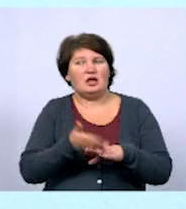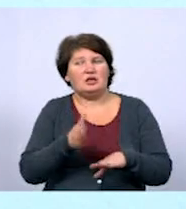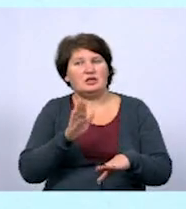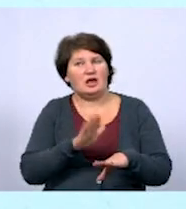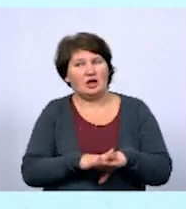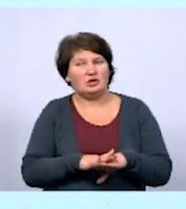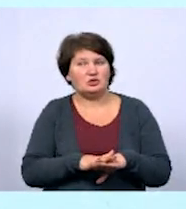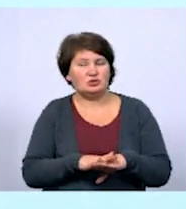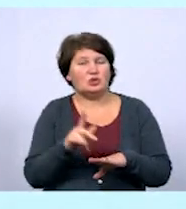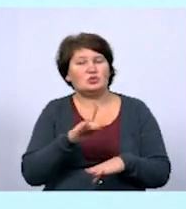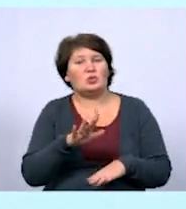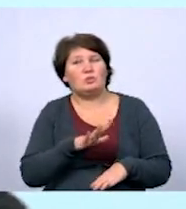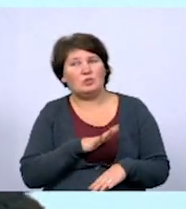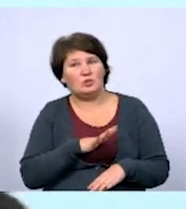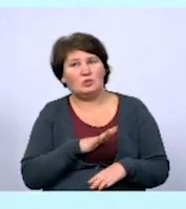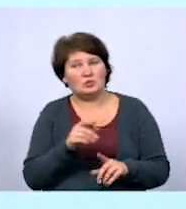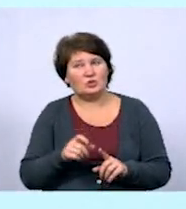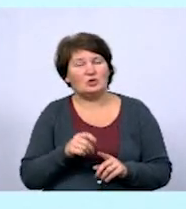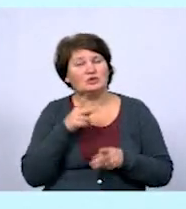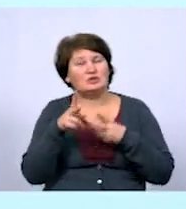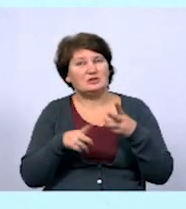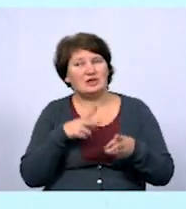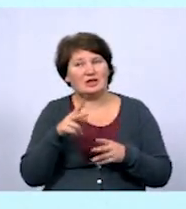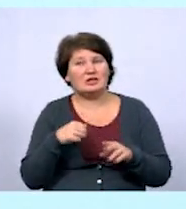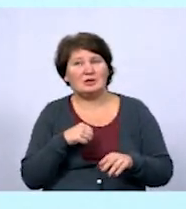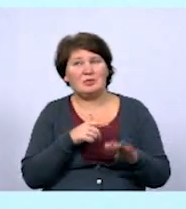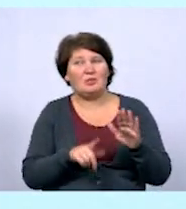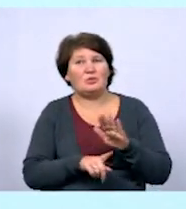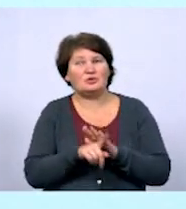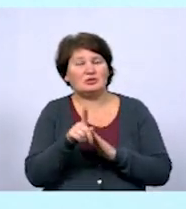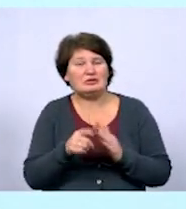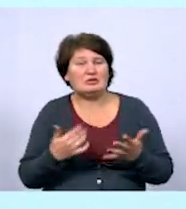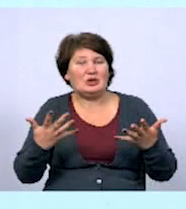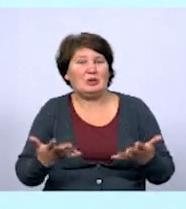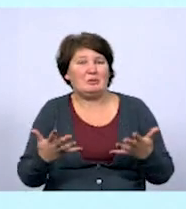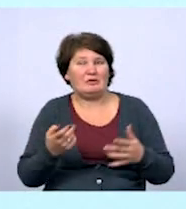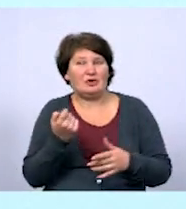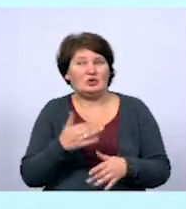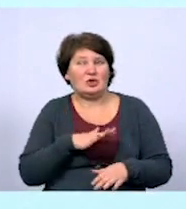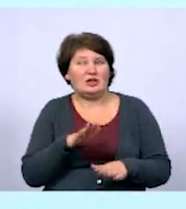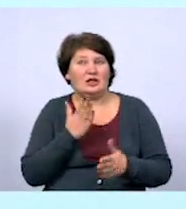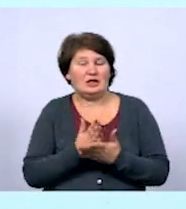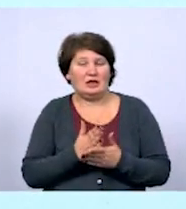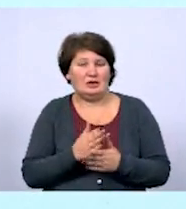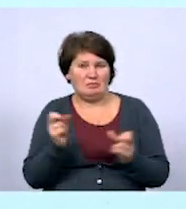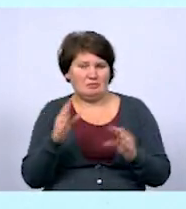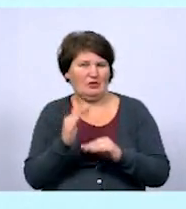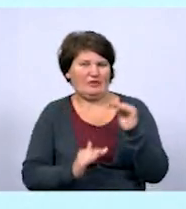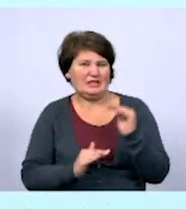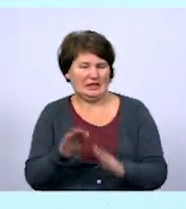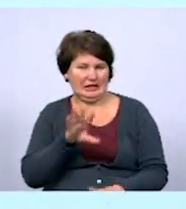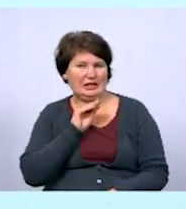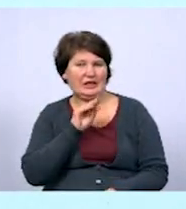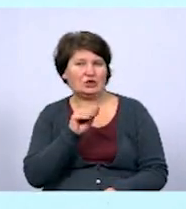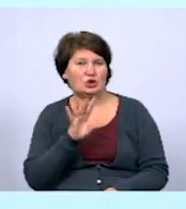вже скаржився, що на самому початку я трохи комплексував тим, що я не є професійний лектор. А